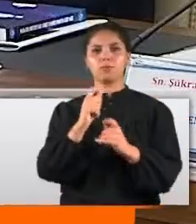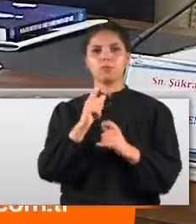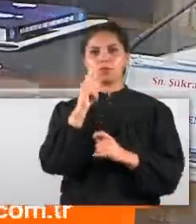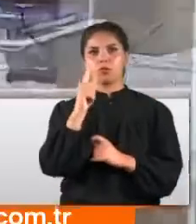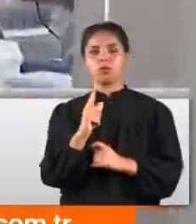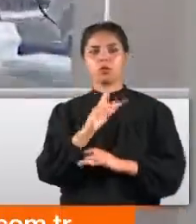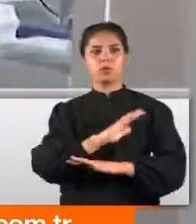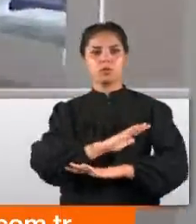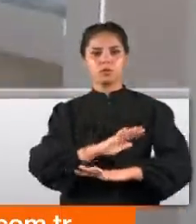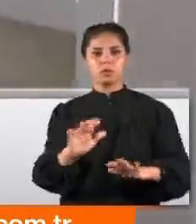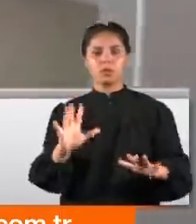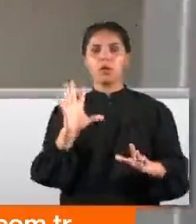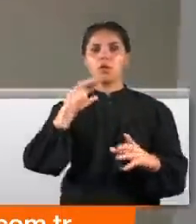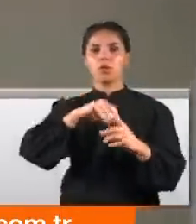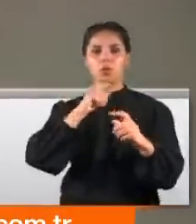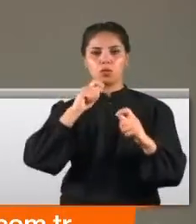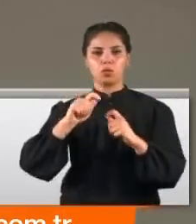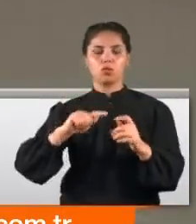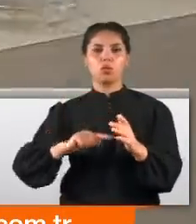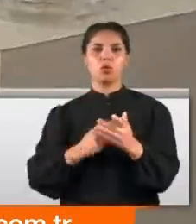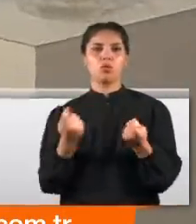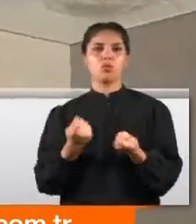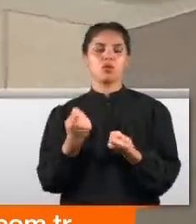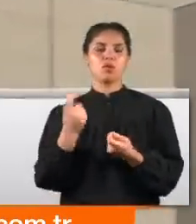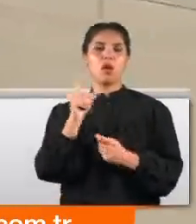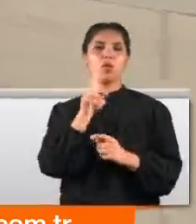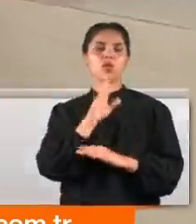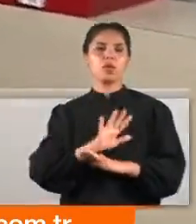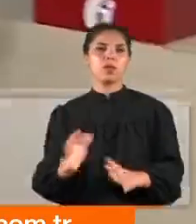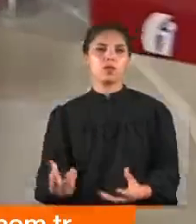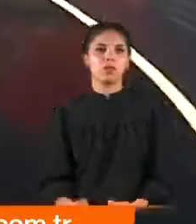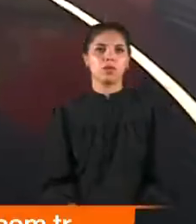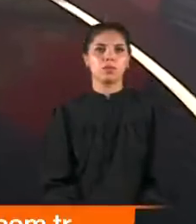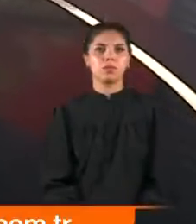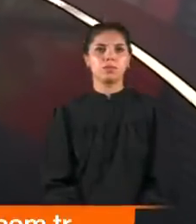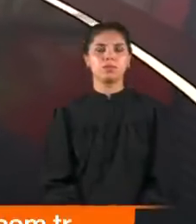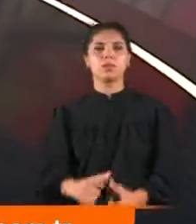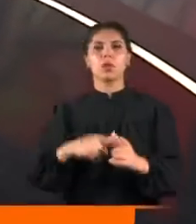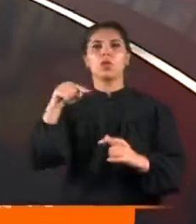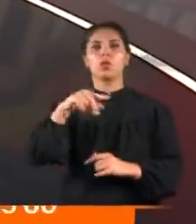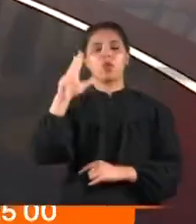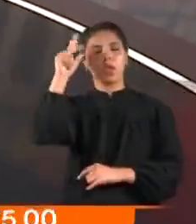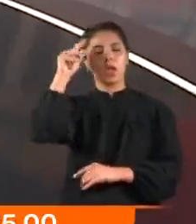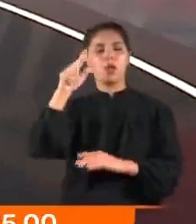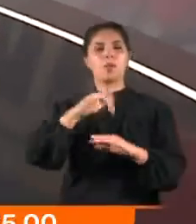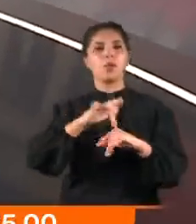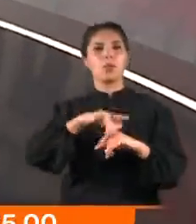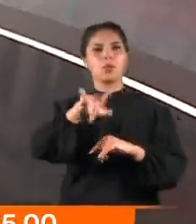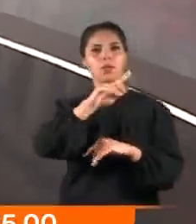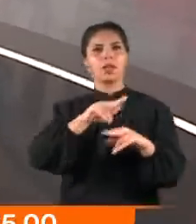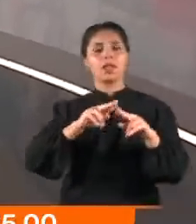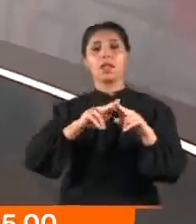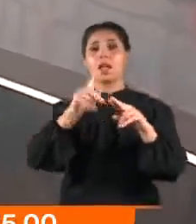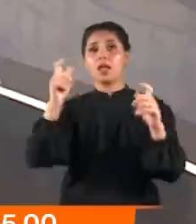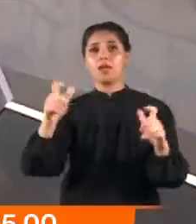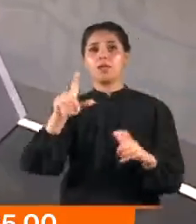kalacak. Toplu sözleşme maratonu ay sonuna kadar tamamlanacak. Güney Amerika ülkesi Ekvador'da seçime